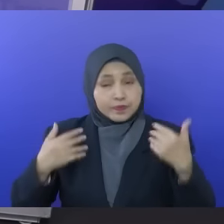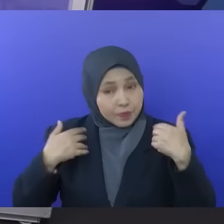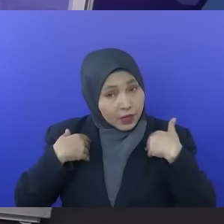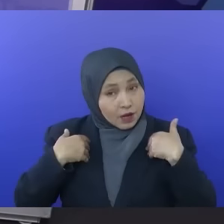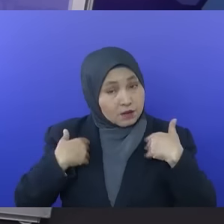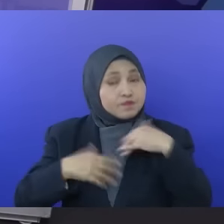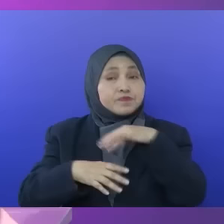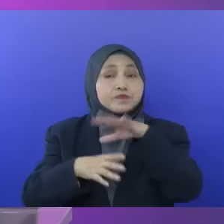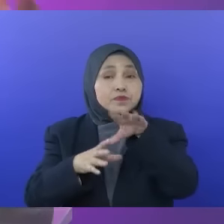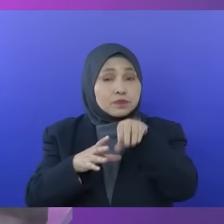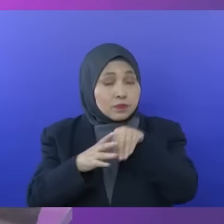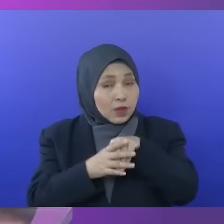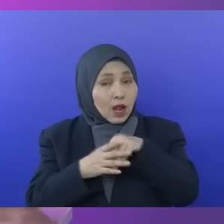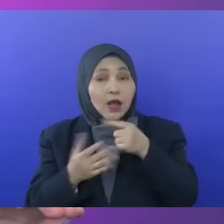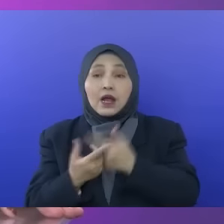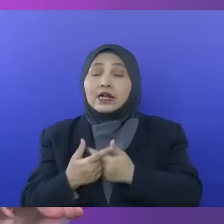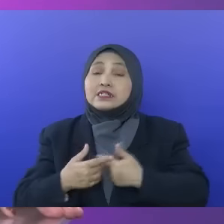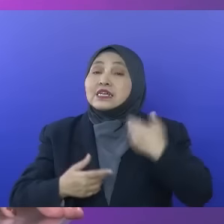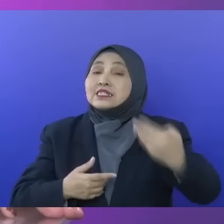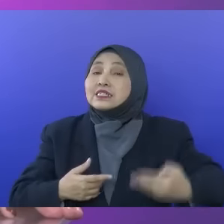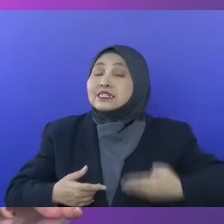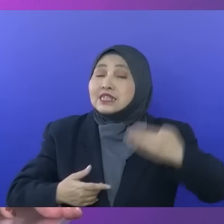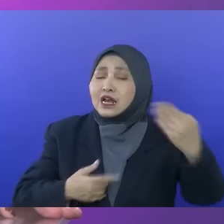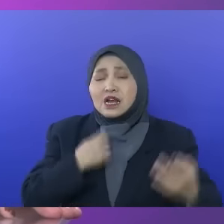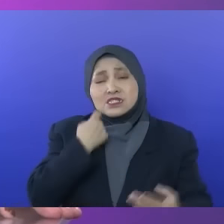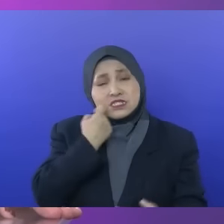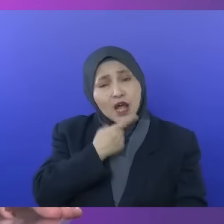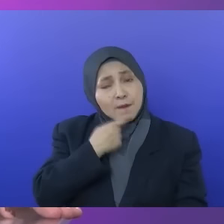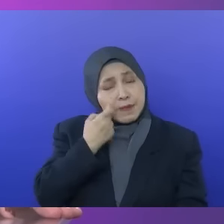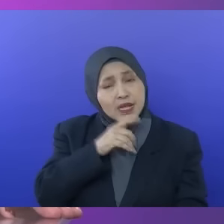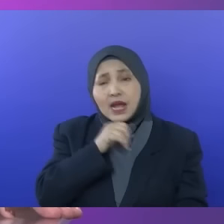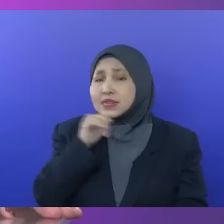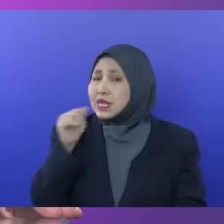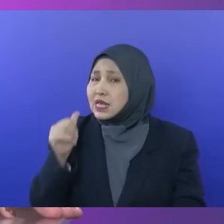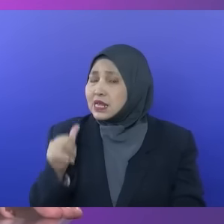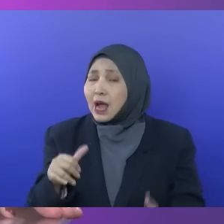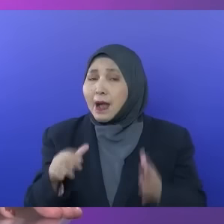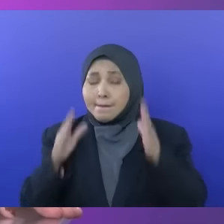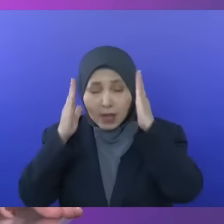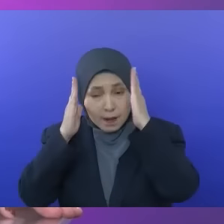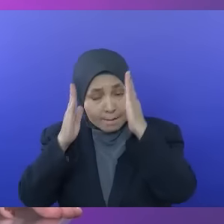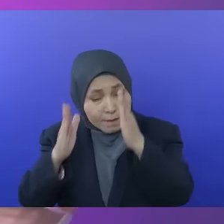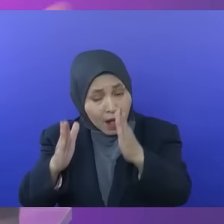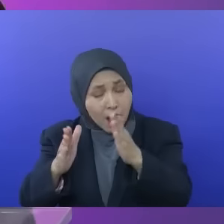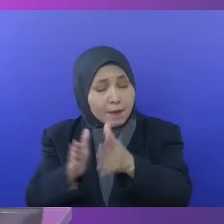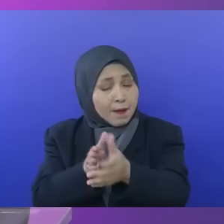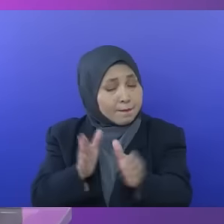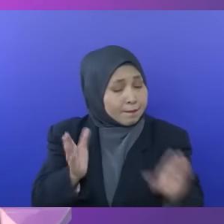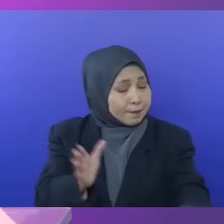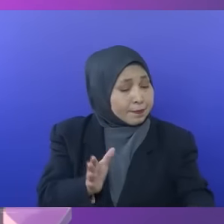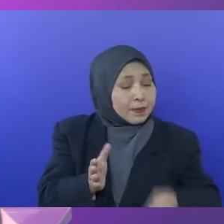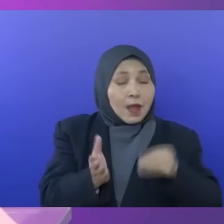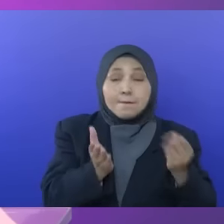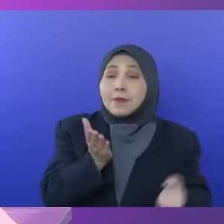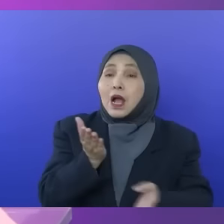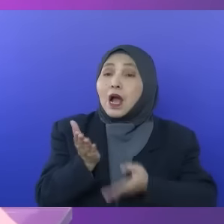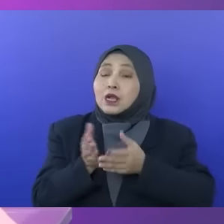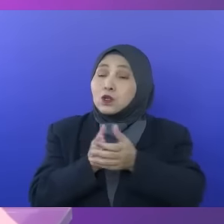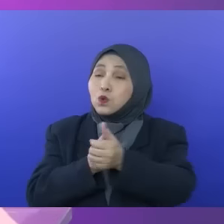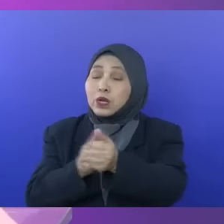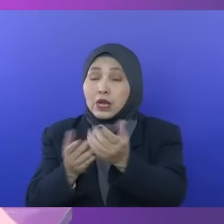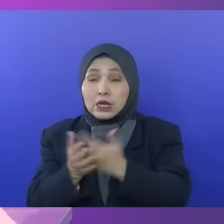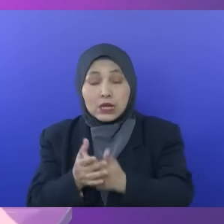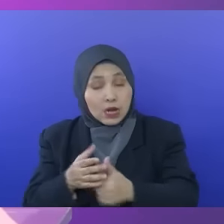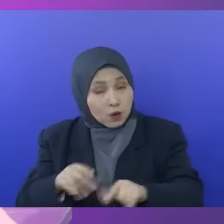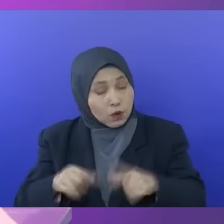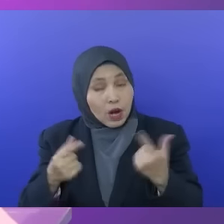termasuklah familia dari segi sejarah Siapa yang tidak mengambil panduan daripada Alquran daripada wahyu Allah Subhanahu Wa Ta'ala